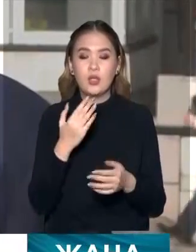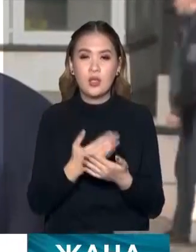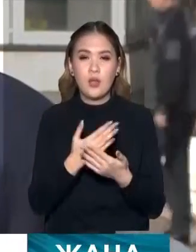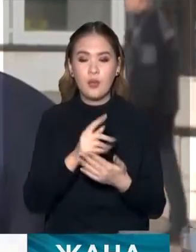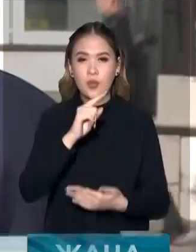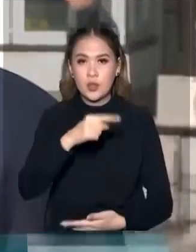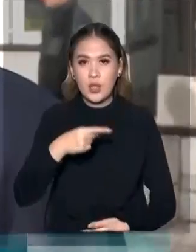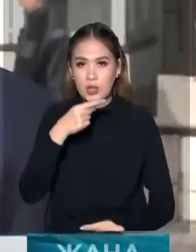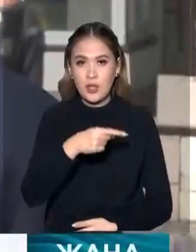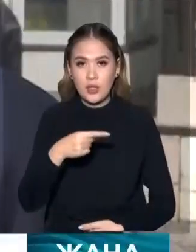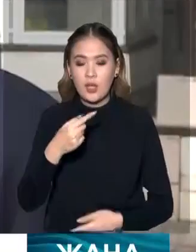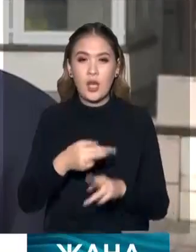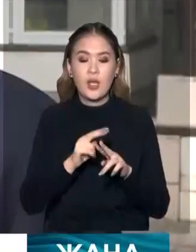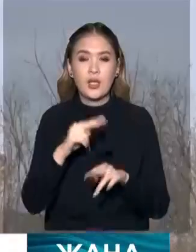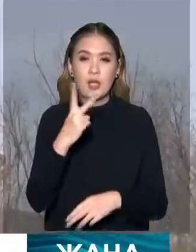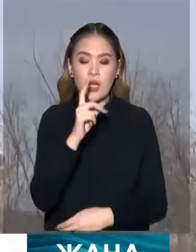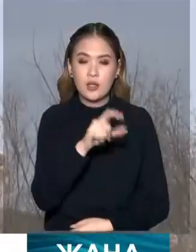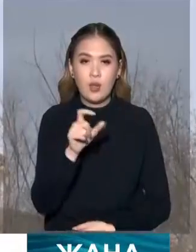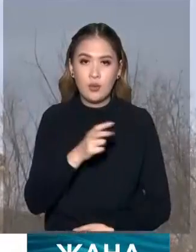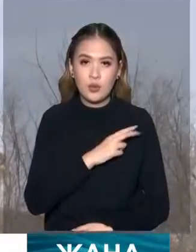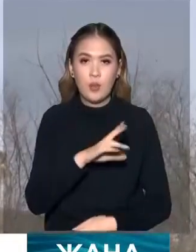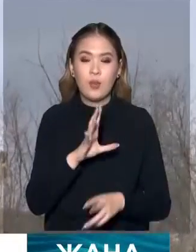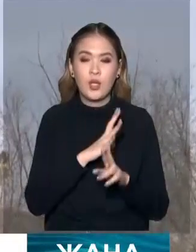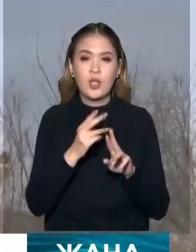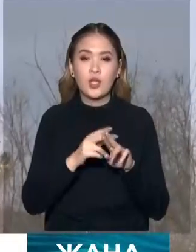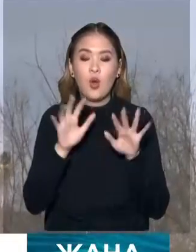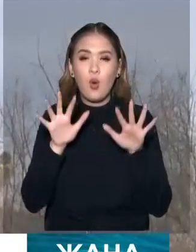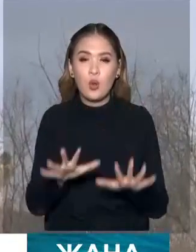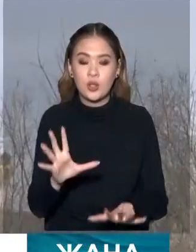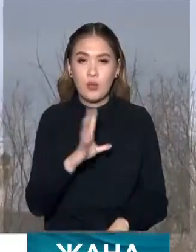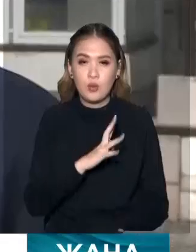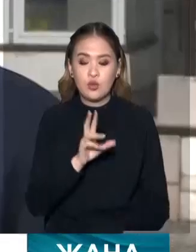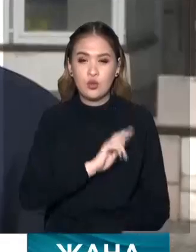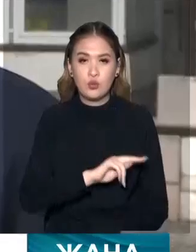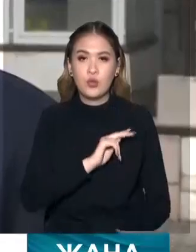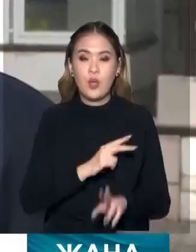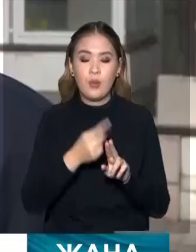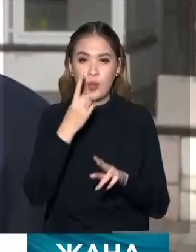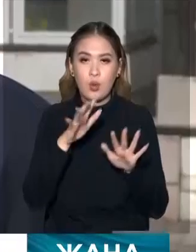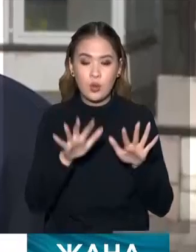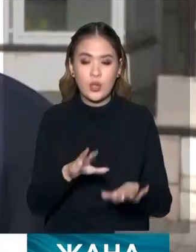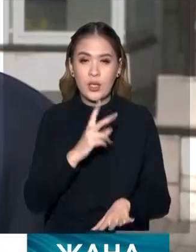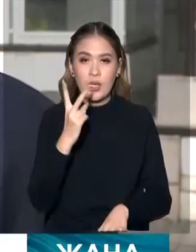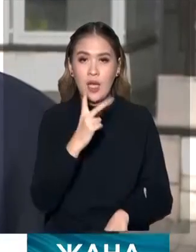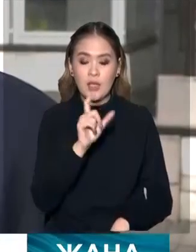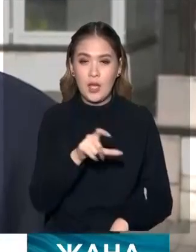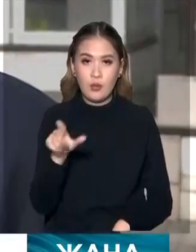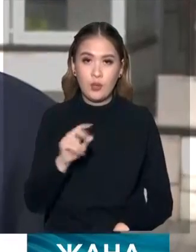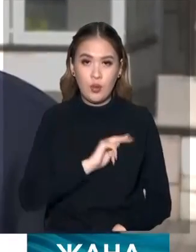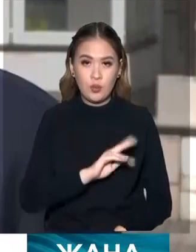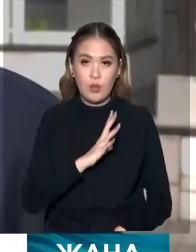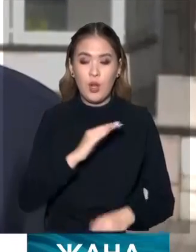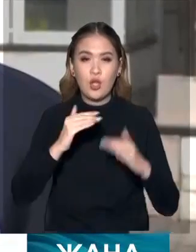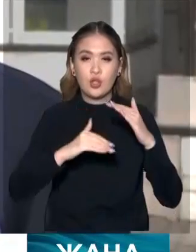бір сағаттан кейін қалған 2 адамды таптық. Олардың 2 орындары болған, өзі жұмыс өткізіп отқан. Бір орында 2 адам істеген, жоғары